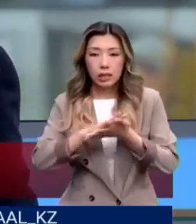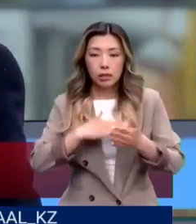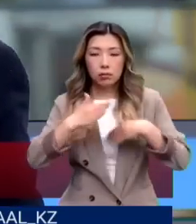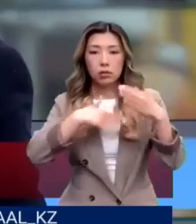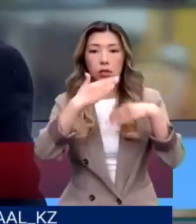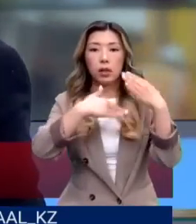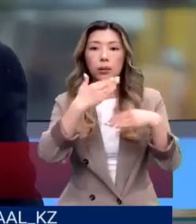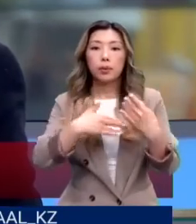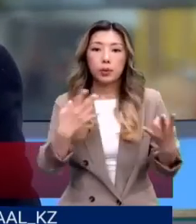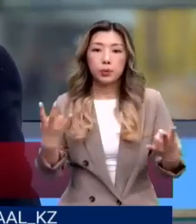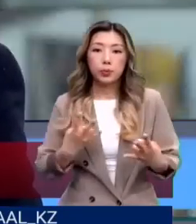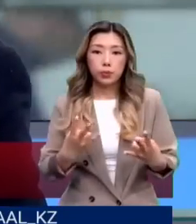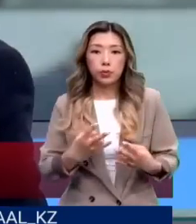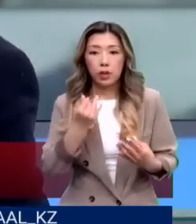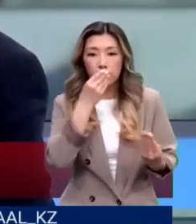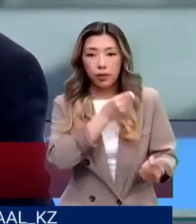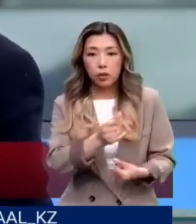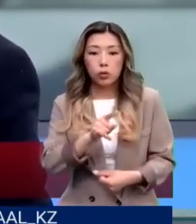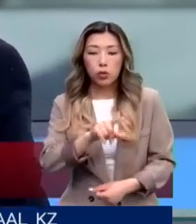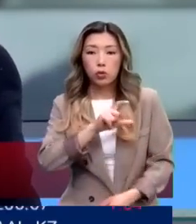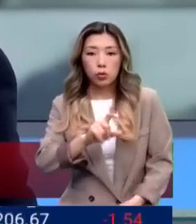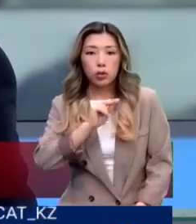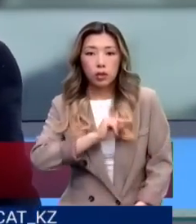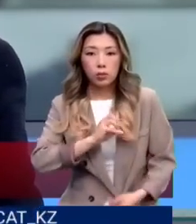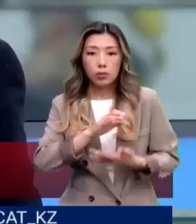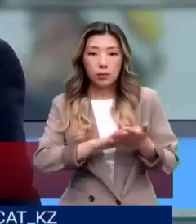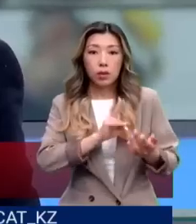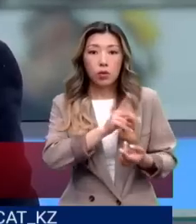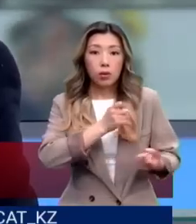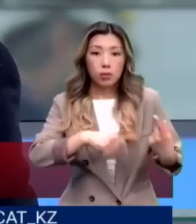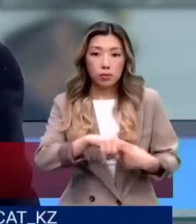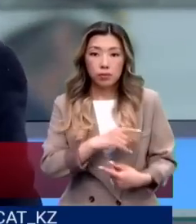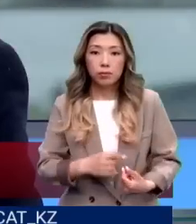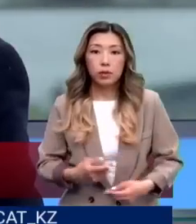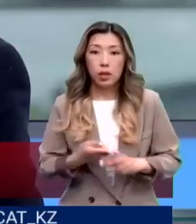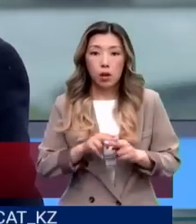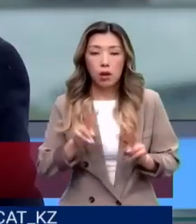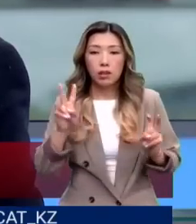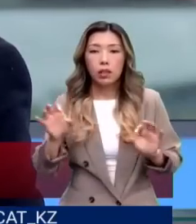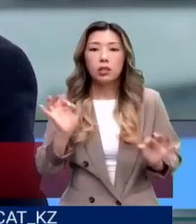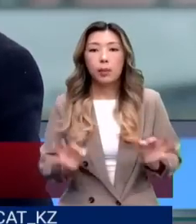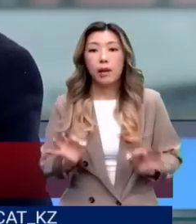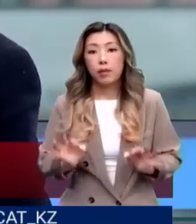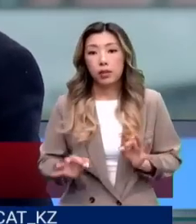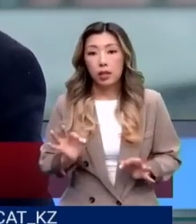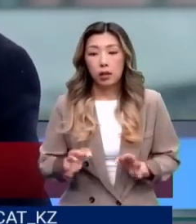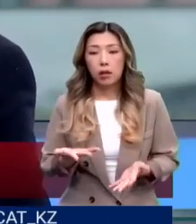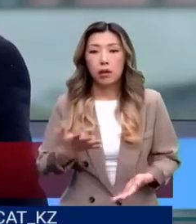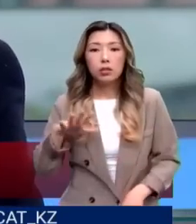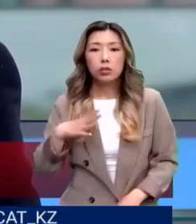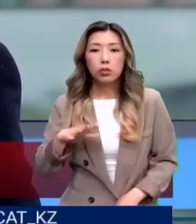перед нашими гражданами, которые работают на тех же предпринимателей. Вот и все. Это будет справедливо. Зачем,